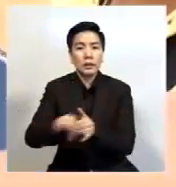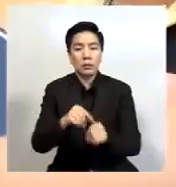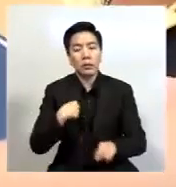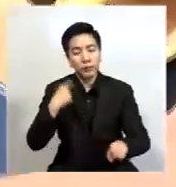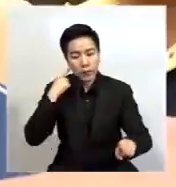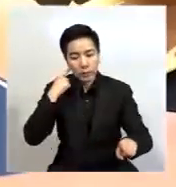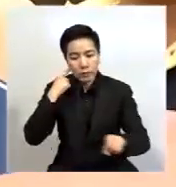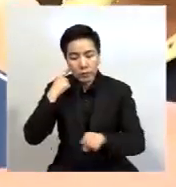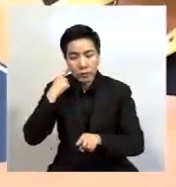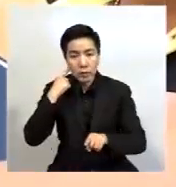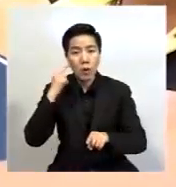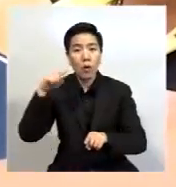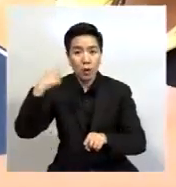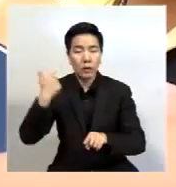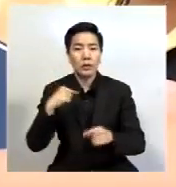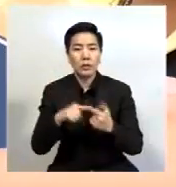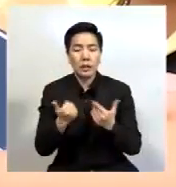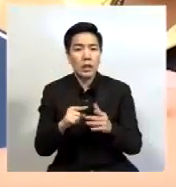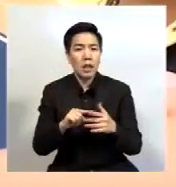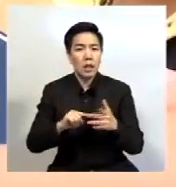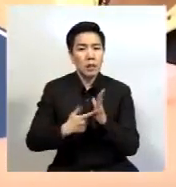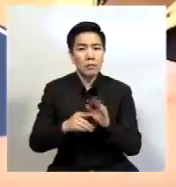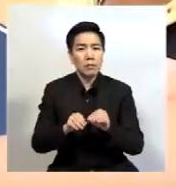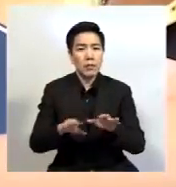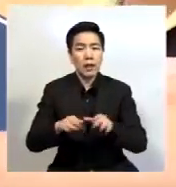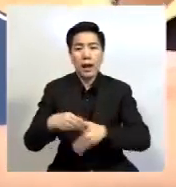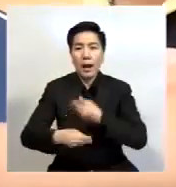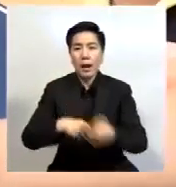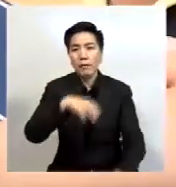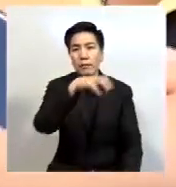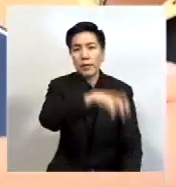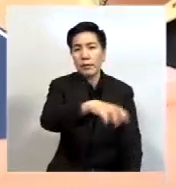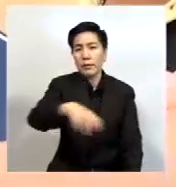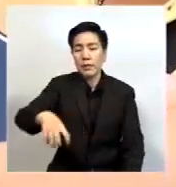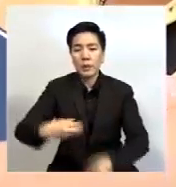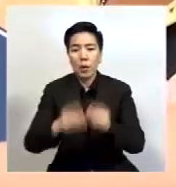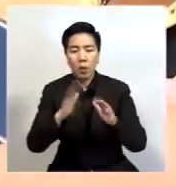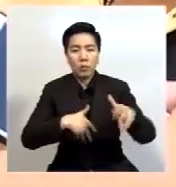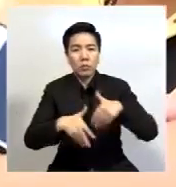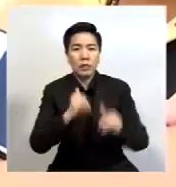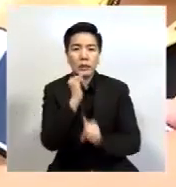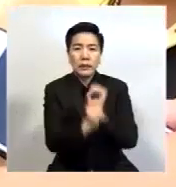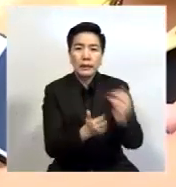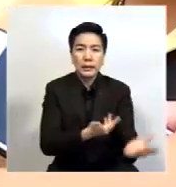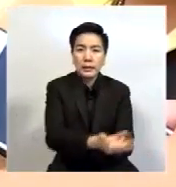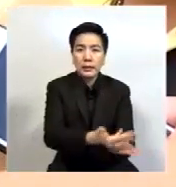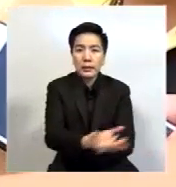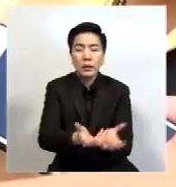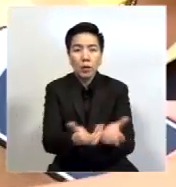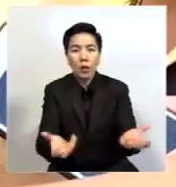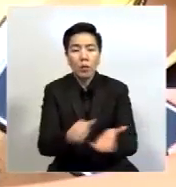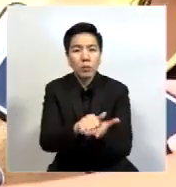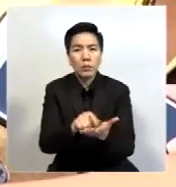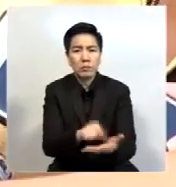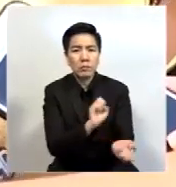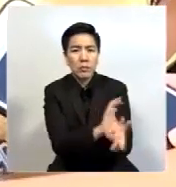นะครับ ตอนนี้มันเริ่มขยายผลไปตามห้างสรรพสินค้าที่มีผู้คนเข้าไปจับจ่ายใช้บริการมันจะมี